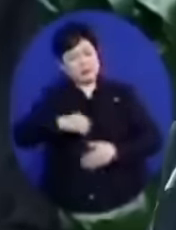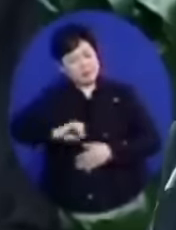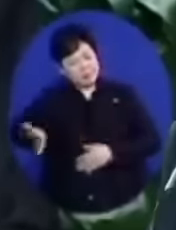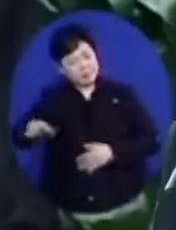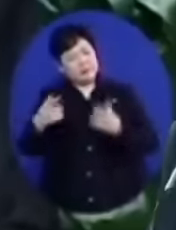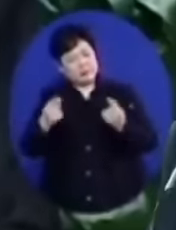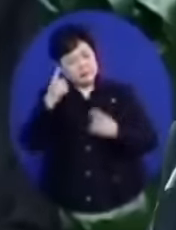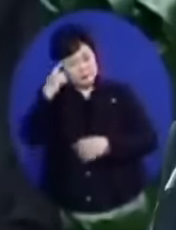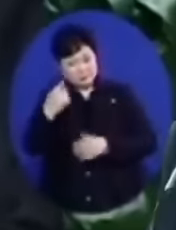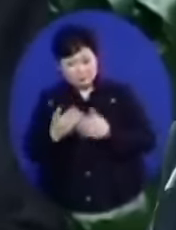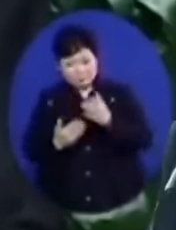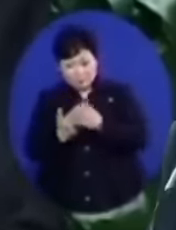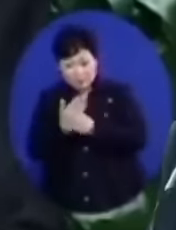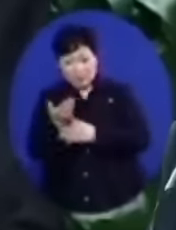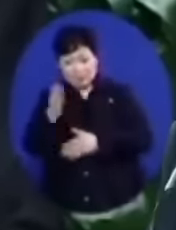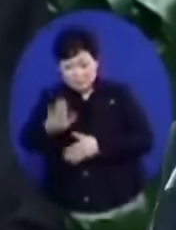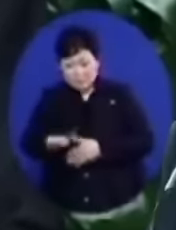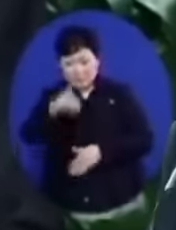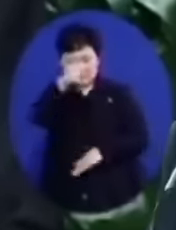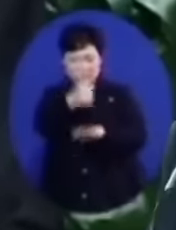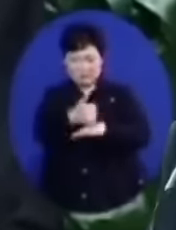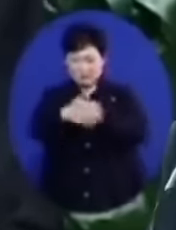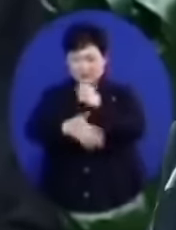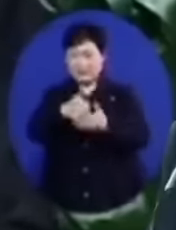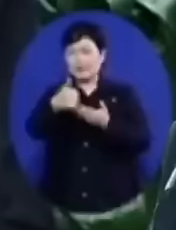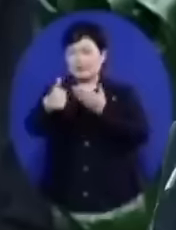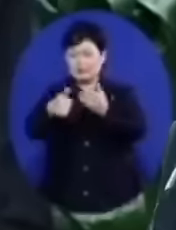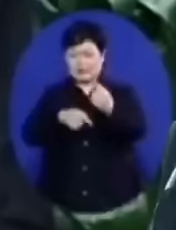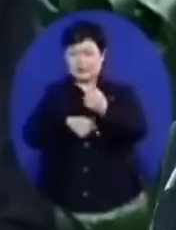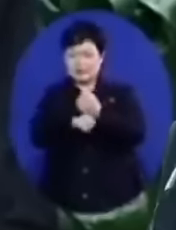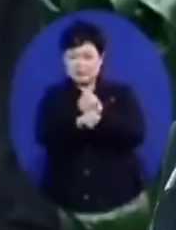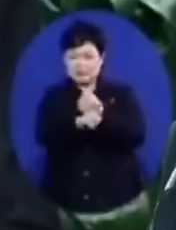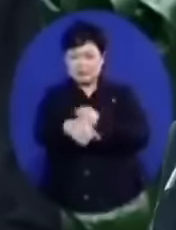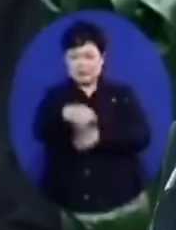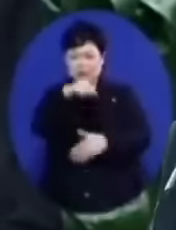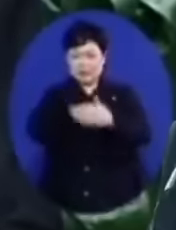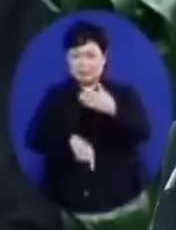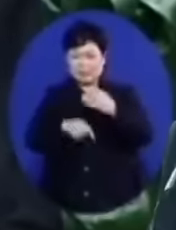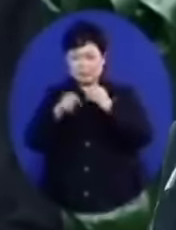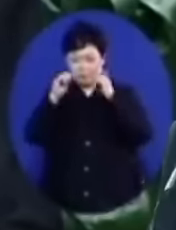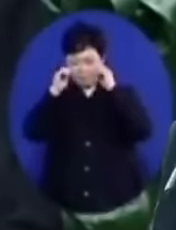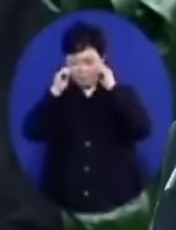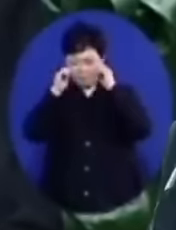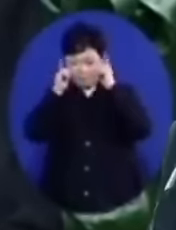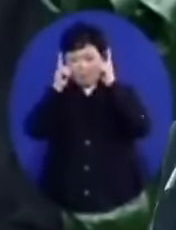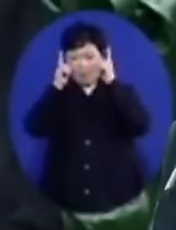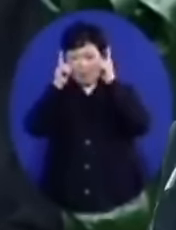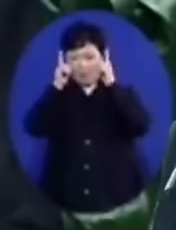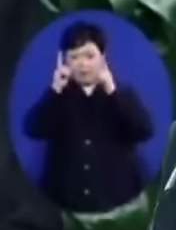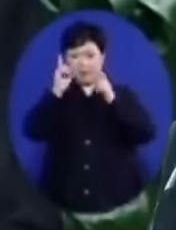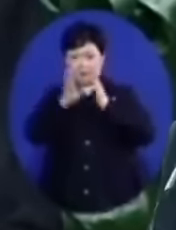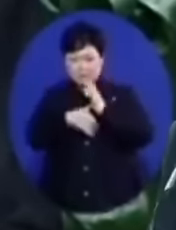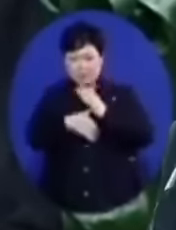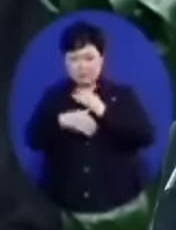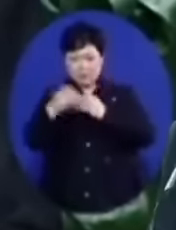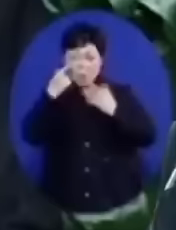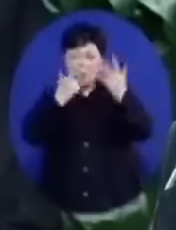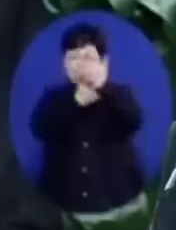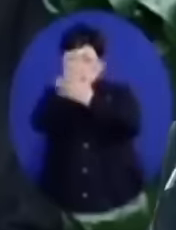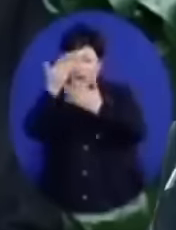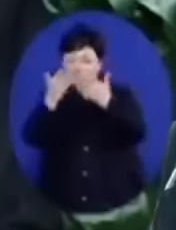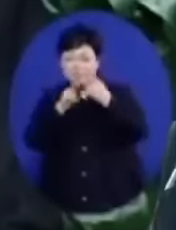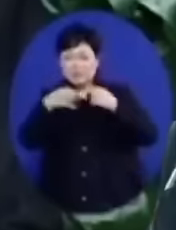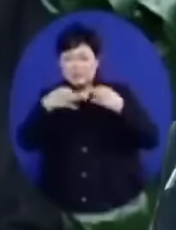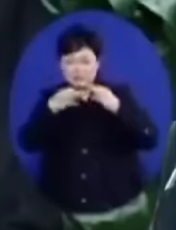일어납니다. 그러나 나중에 하나님의 뜻이 마음에 알려질 때 꿈이나 환상이나